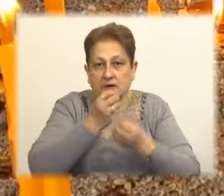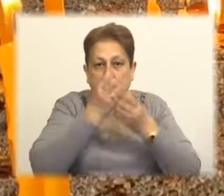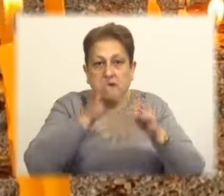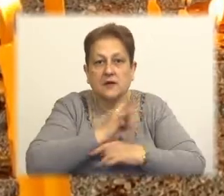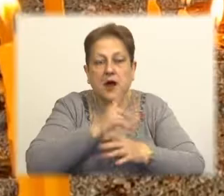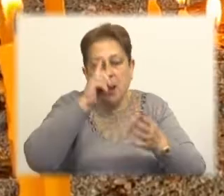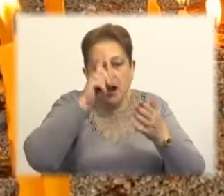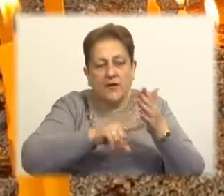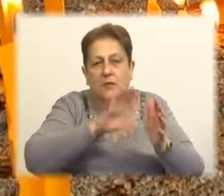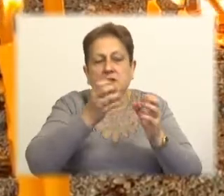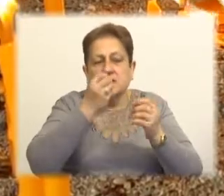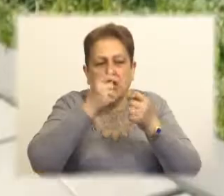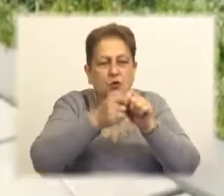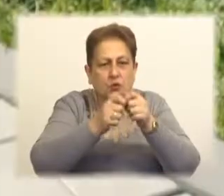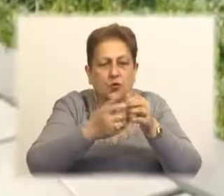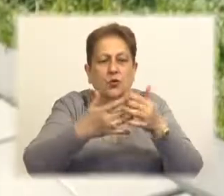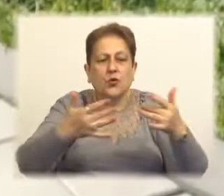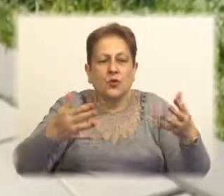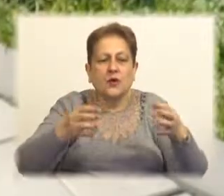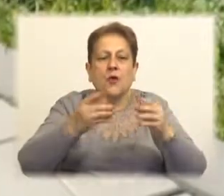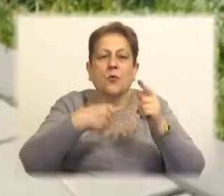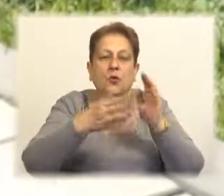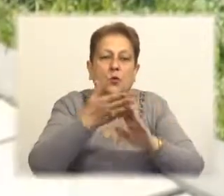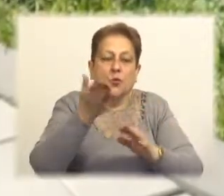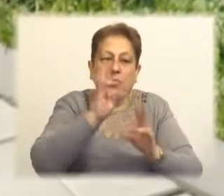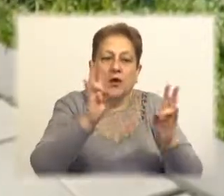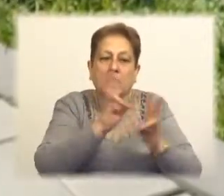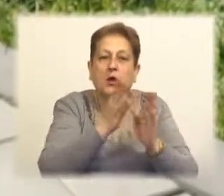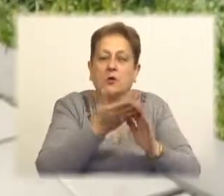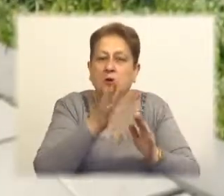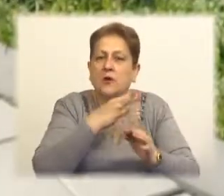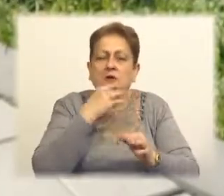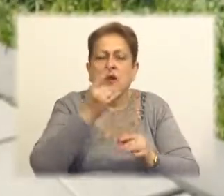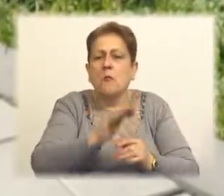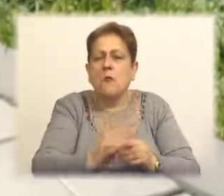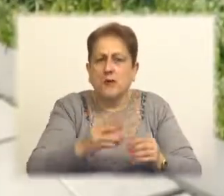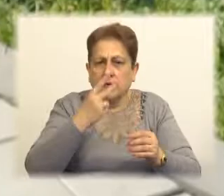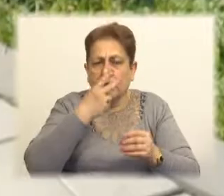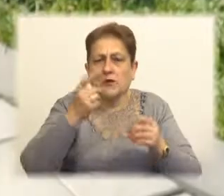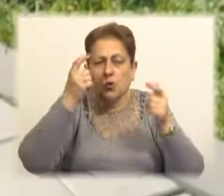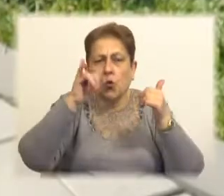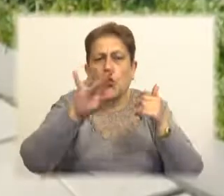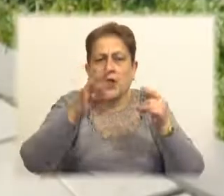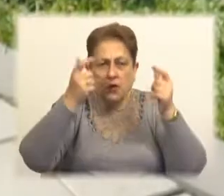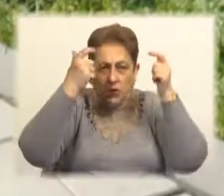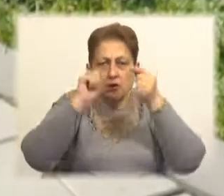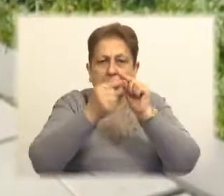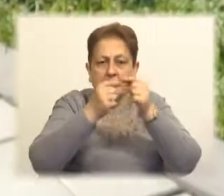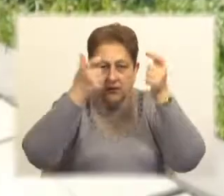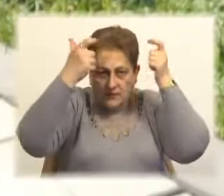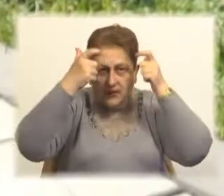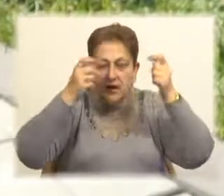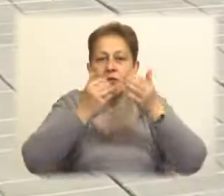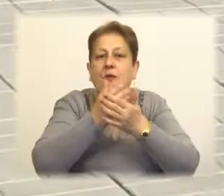Ծաղկազարդին հավատացյալները ծաղկած ճյուղերով ու ոստերով են վերադառնում եկեղեցուց տուն։ Շատ մարուկների գլխին դնում են ուրենու ճյուղերից գործված